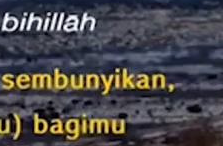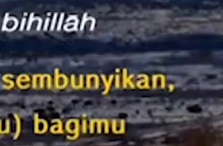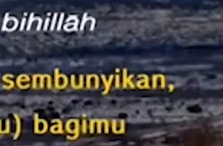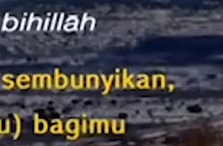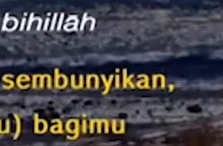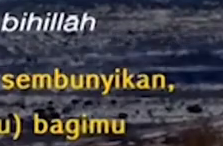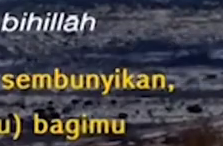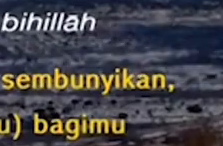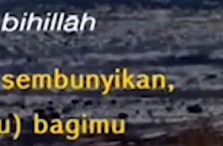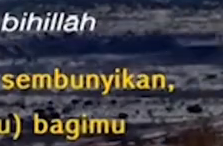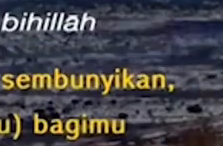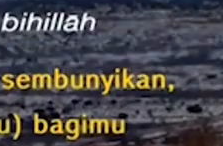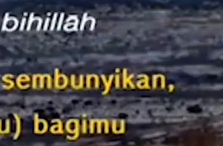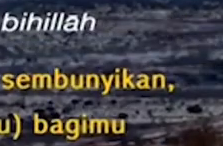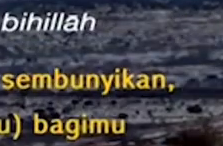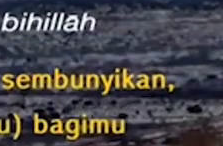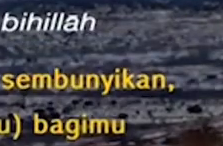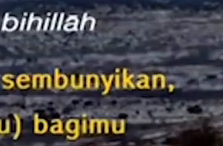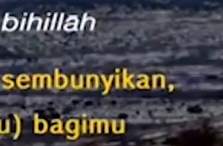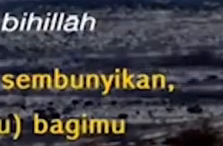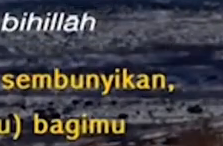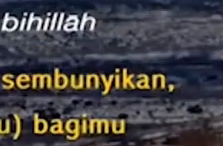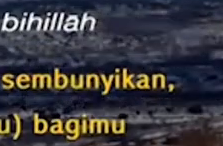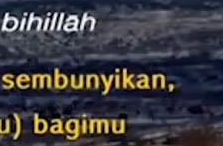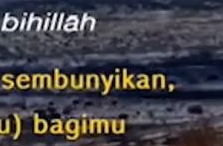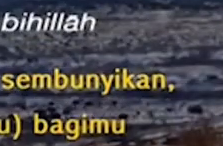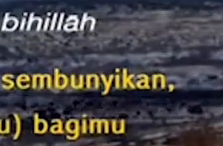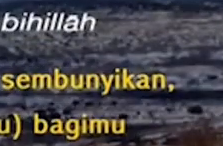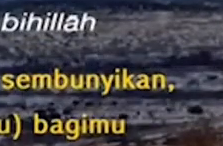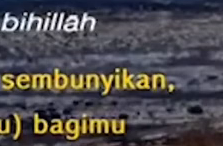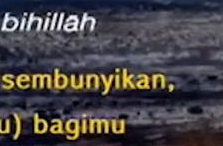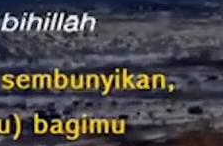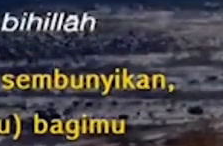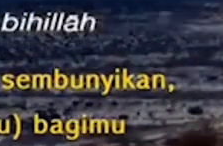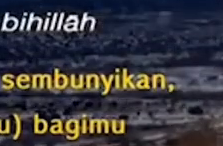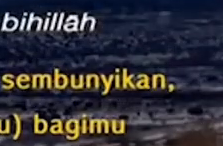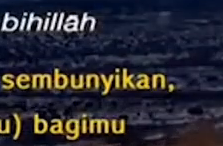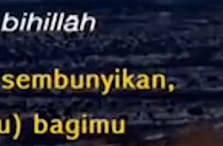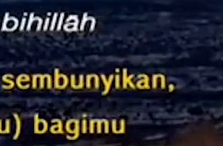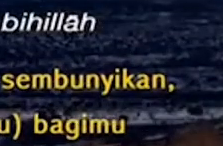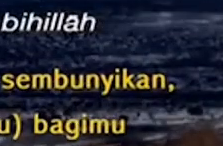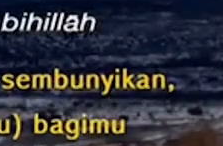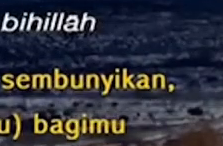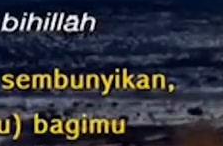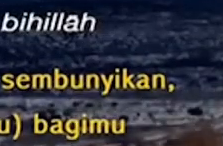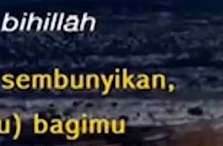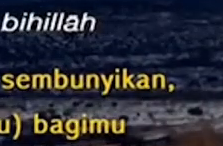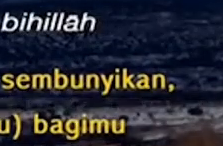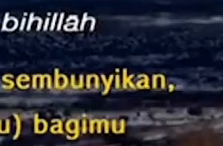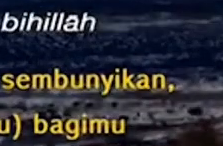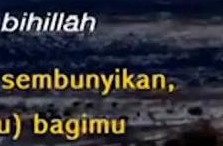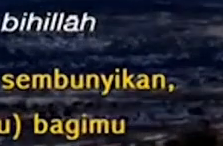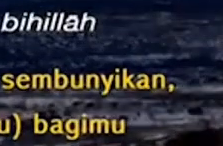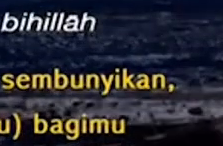mesin amous musikku mau tuh Wow Hai cyber